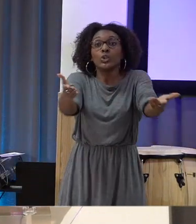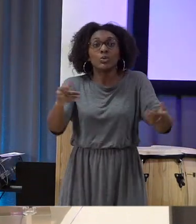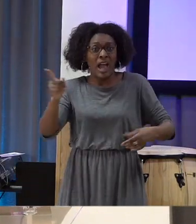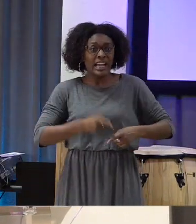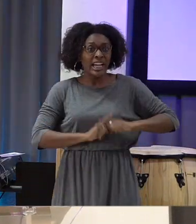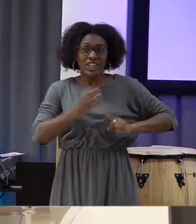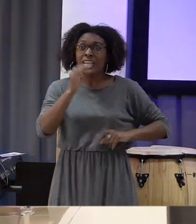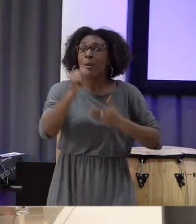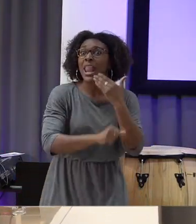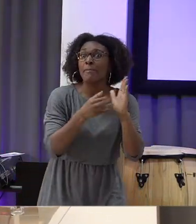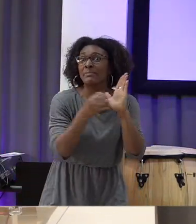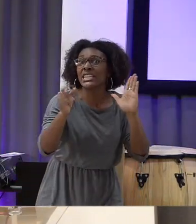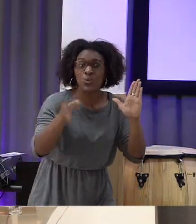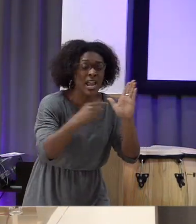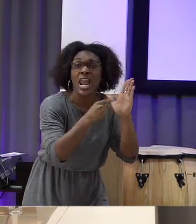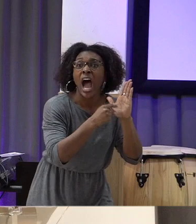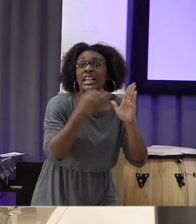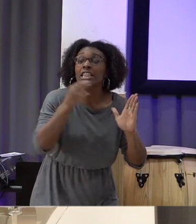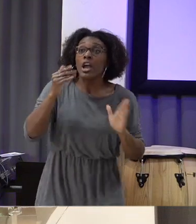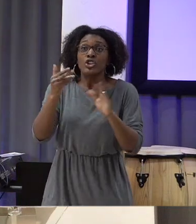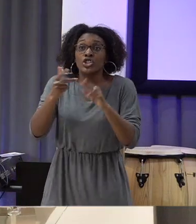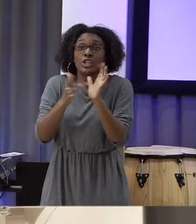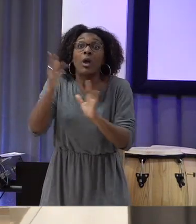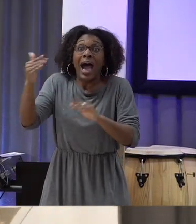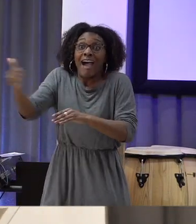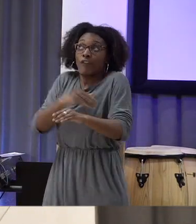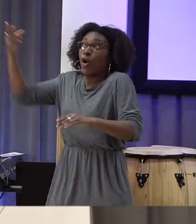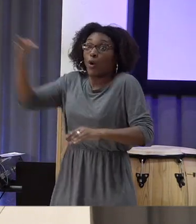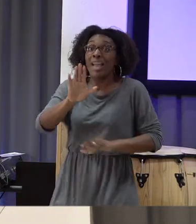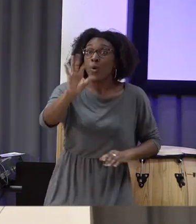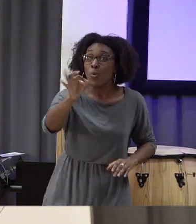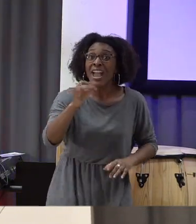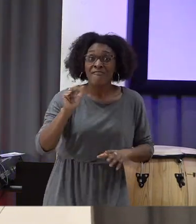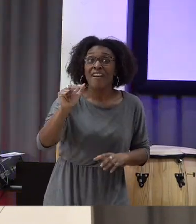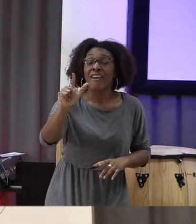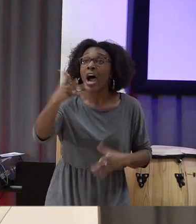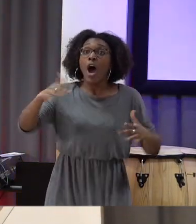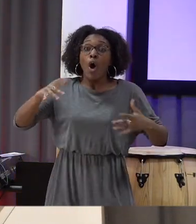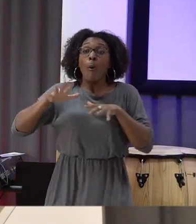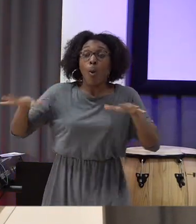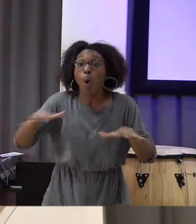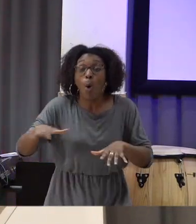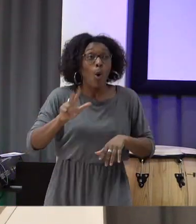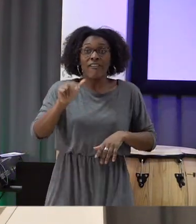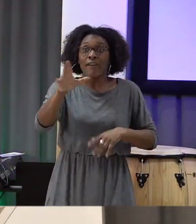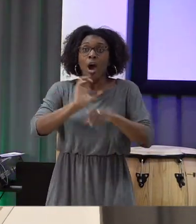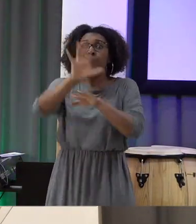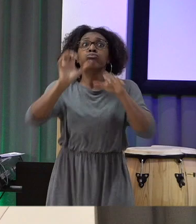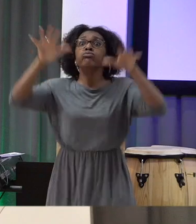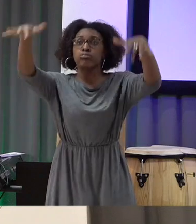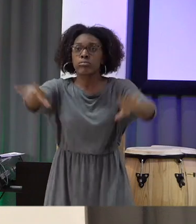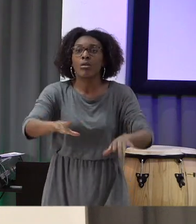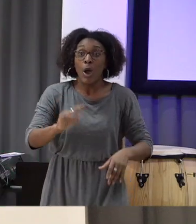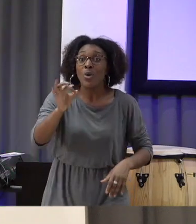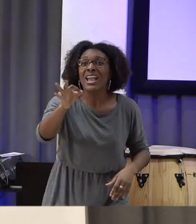cela a été écrit dans la Bible. Ah oui, avant que le Seigneur Jésus ne revienne, telle chose va se passer. On parle de